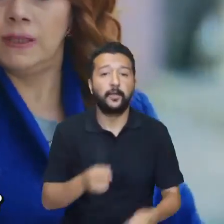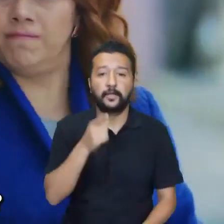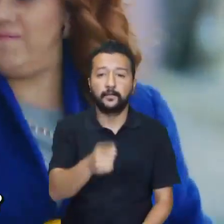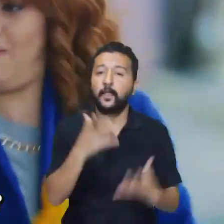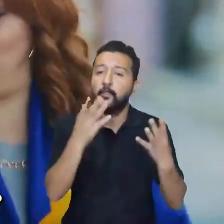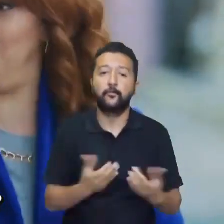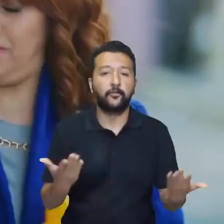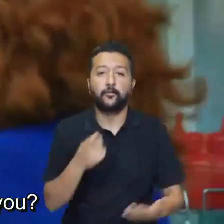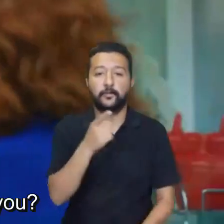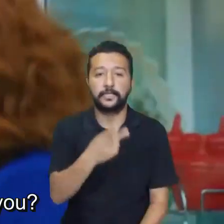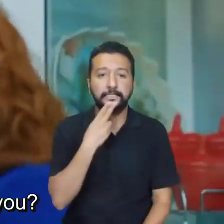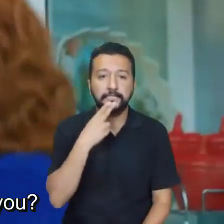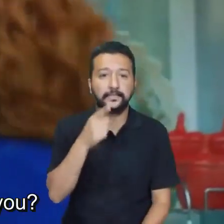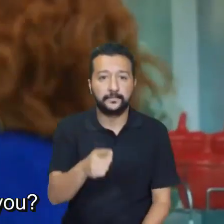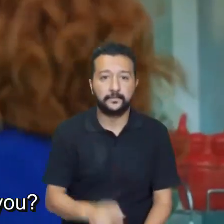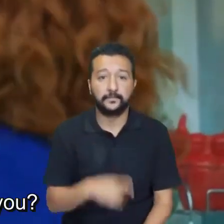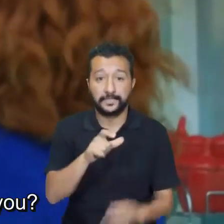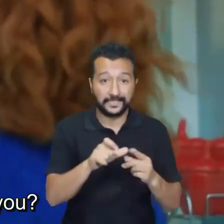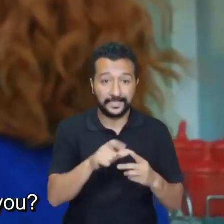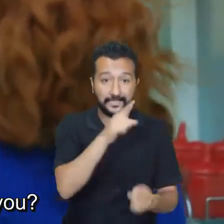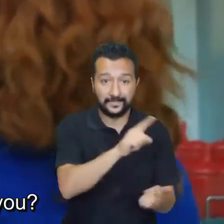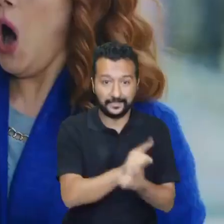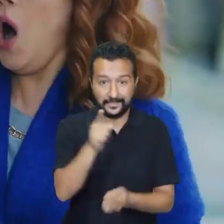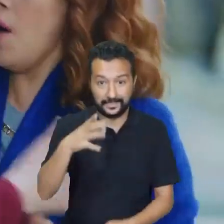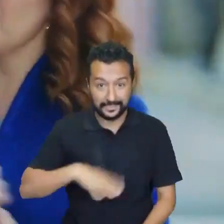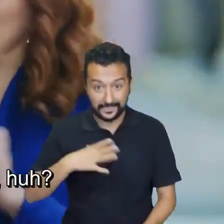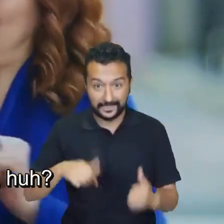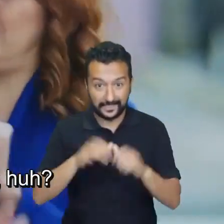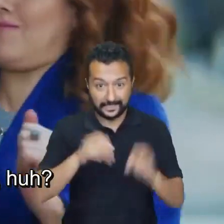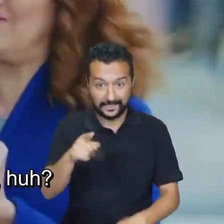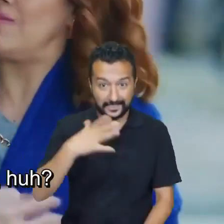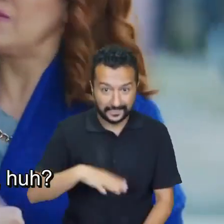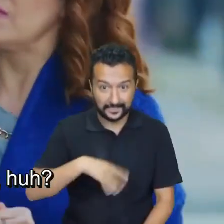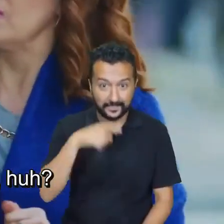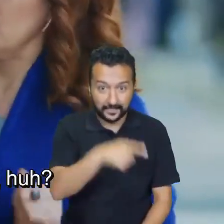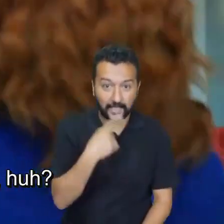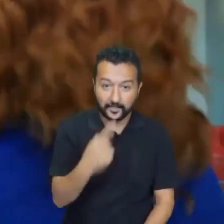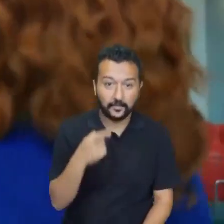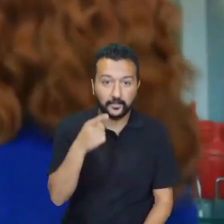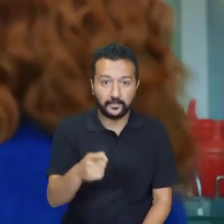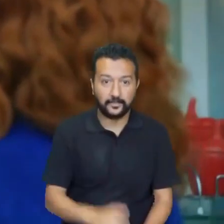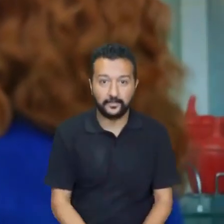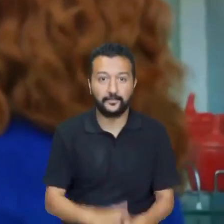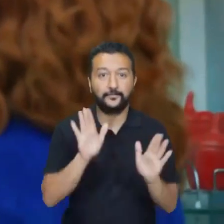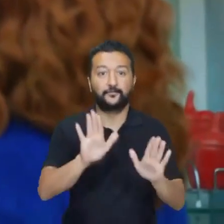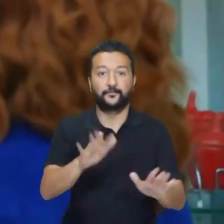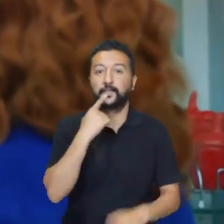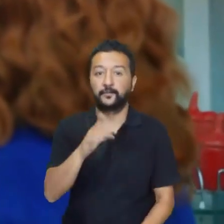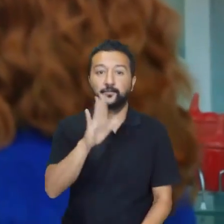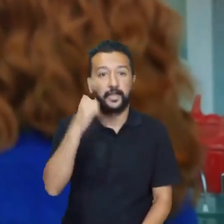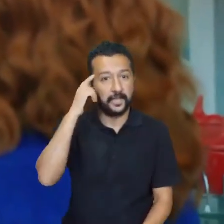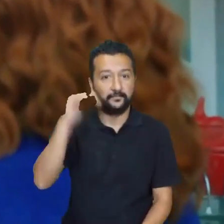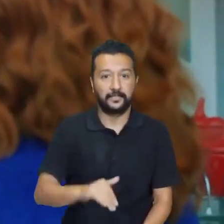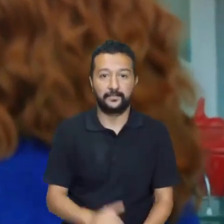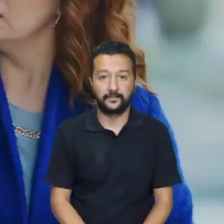Ha? Ne oluyor kız? Ay Şener, Şener seni mi istedi yoksa? Aa. Seni mi istedi yoksa Şener? Ha? Ay. Aa.